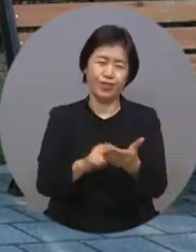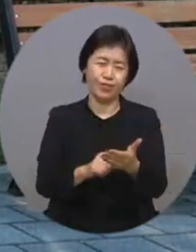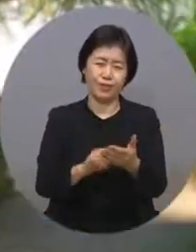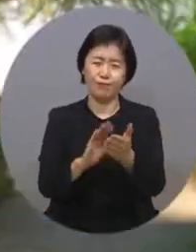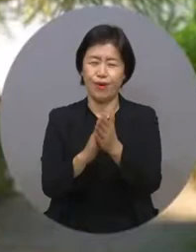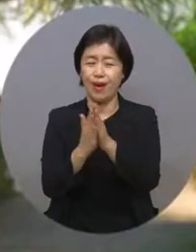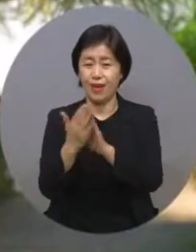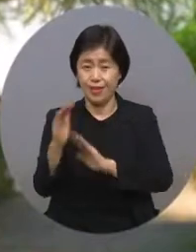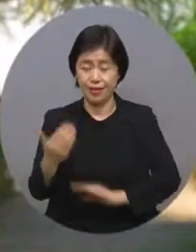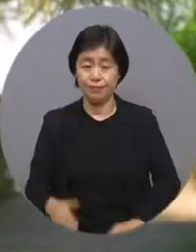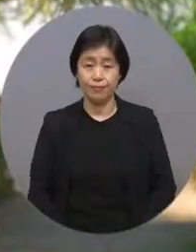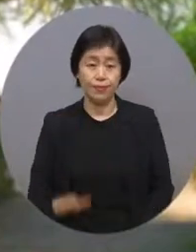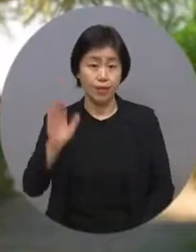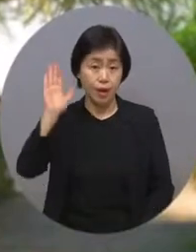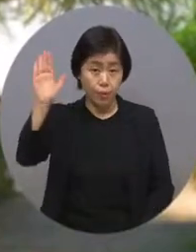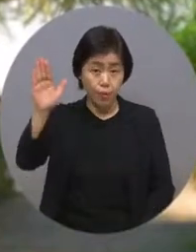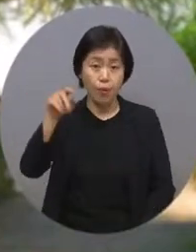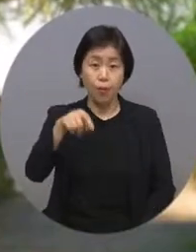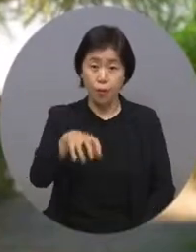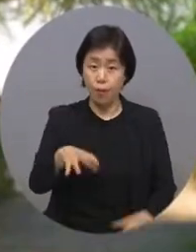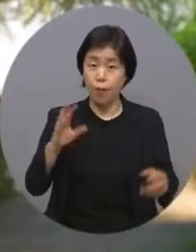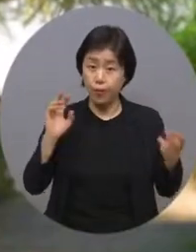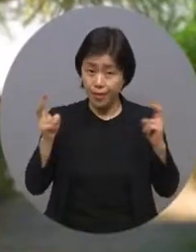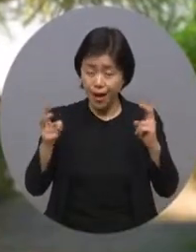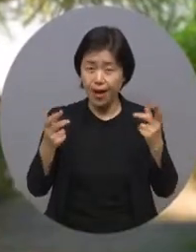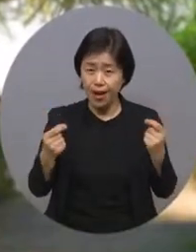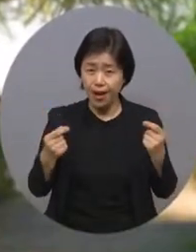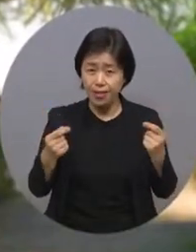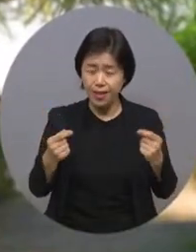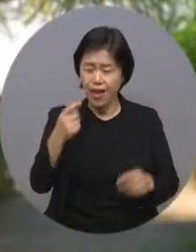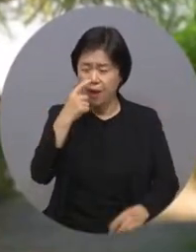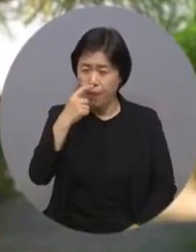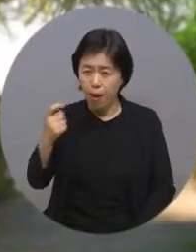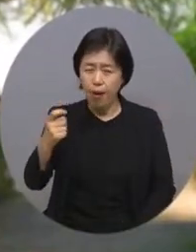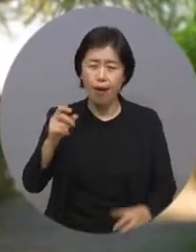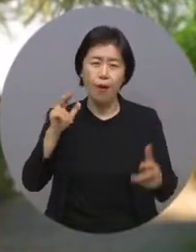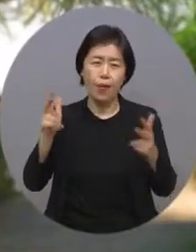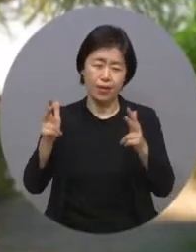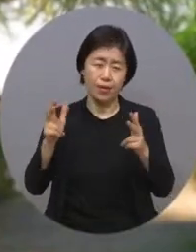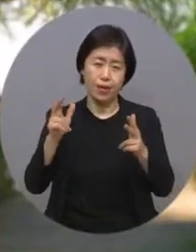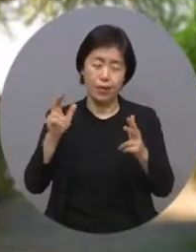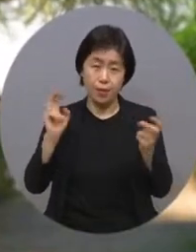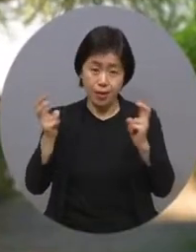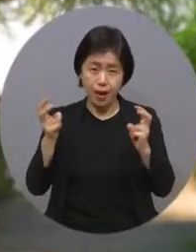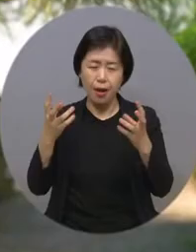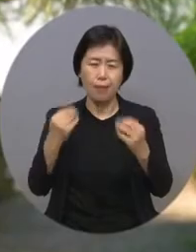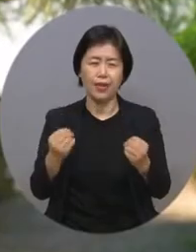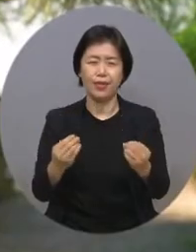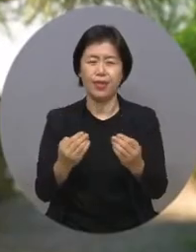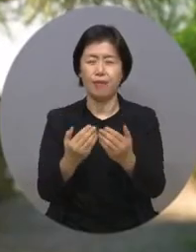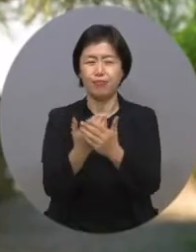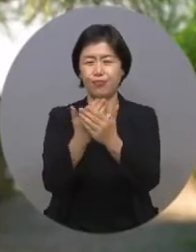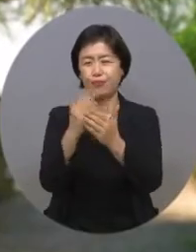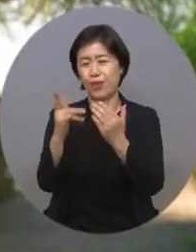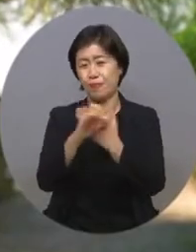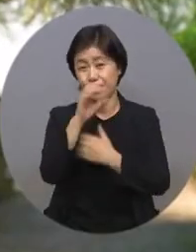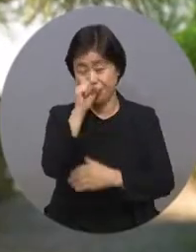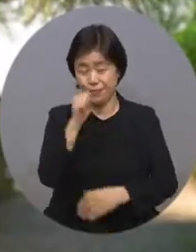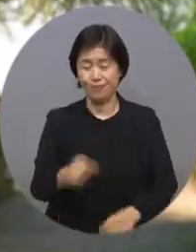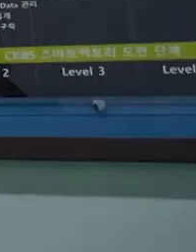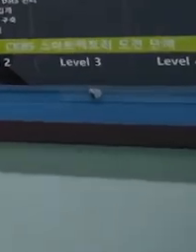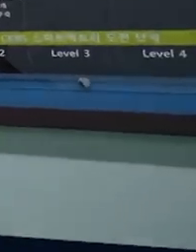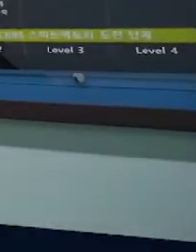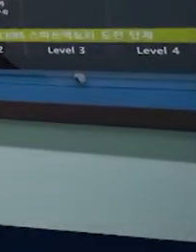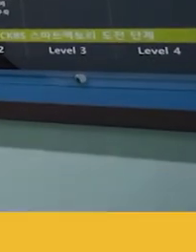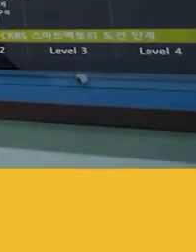않을까요? 앞으로 캐논코리아 주식회사 같은 멋진 기업들이 더 많이 생겨나기를 바랍니다. 지금까지 전유라였습니다.